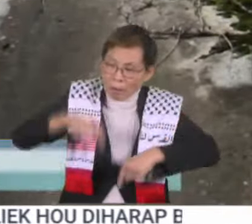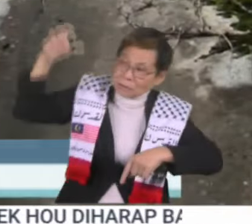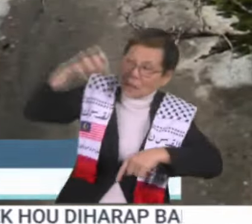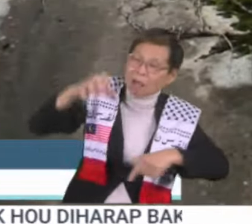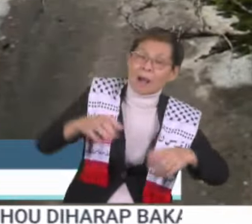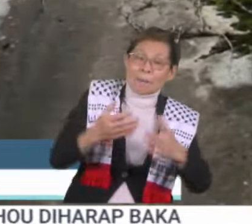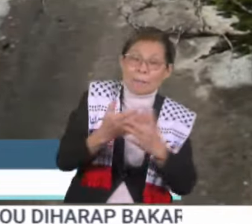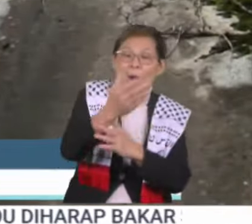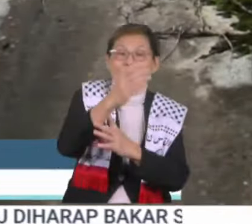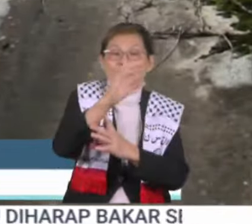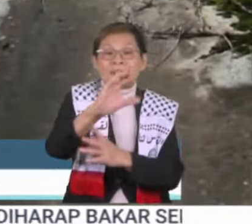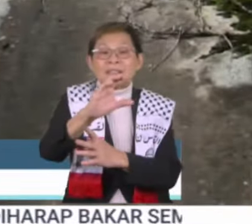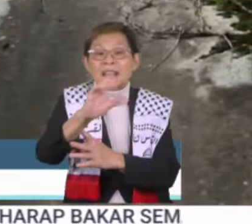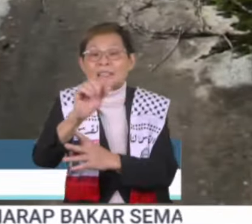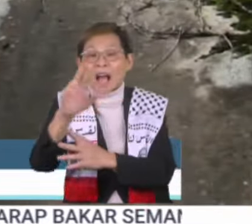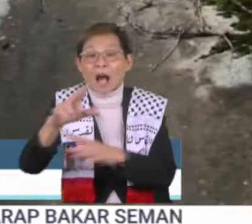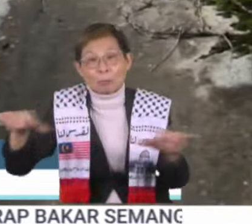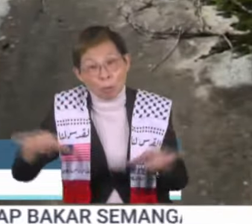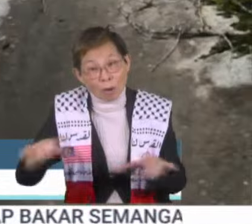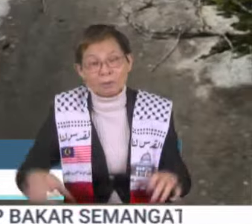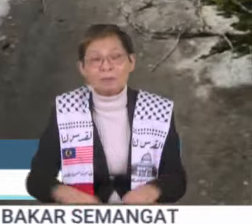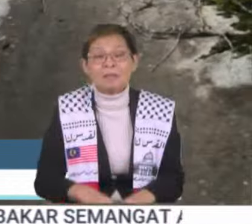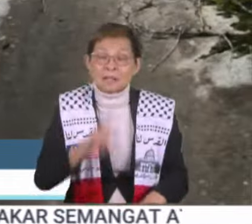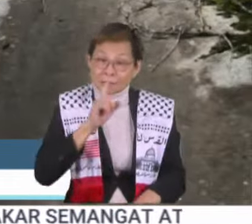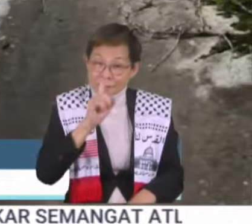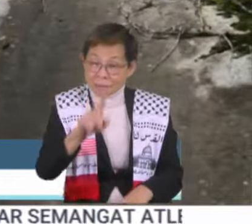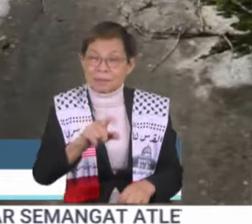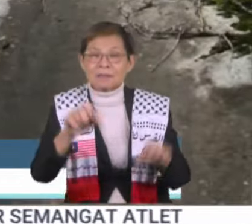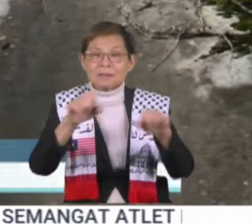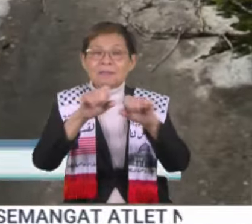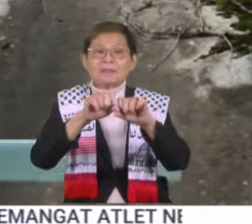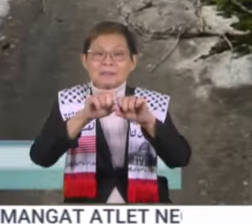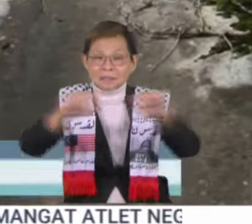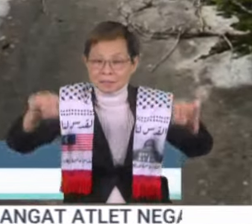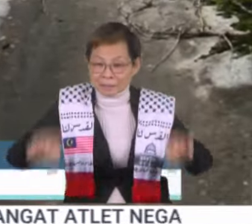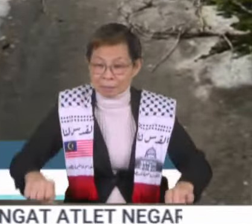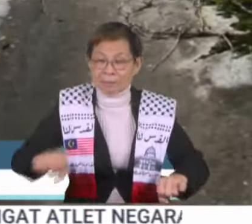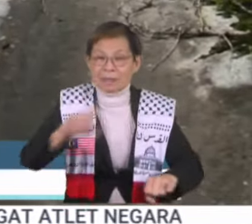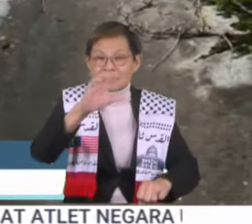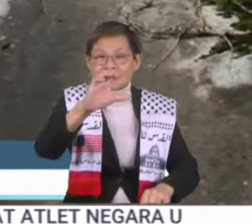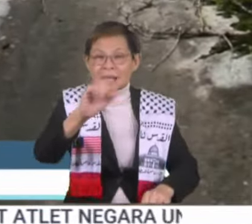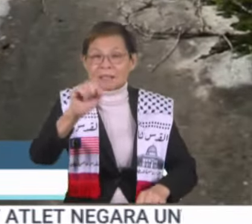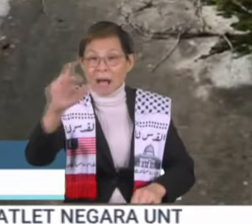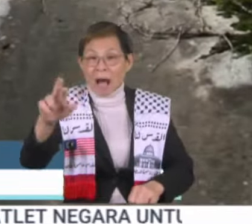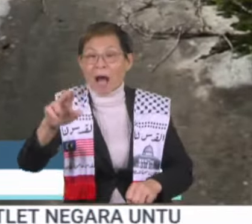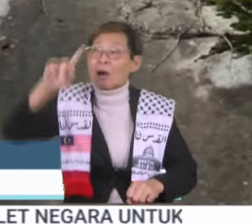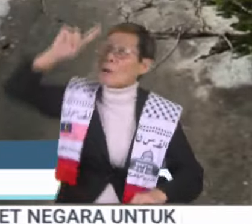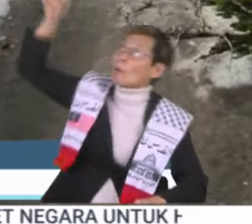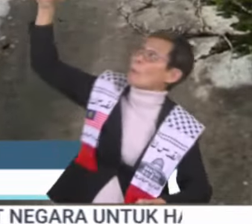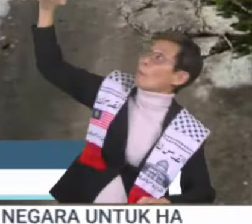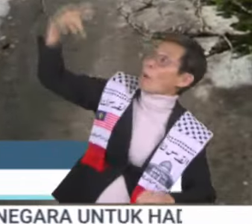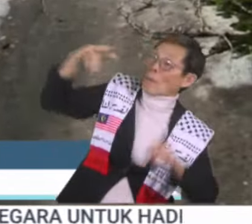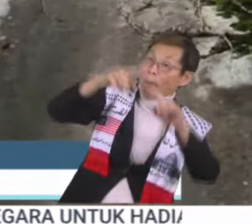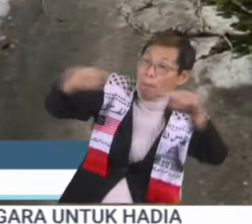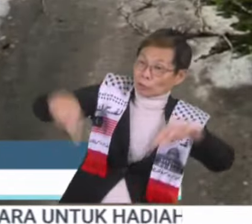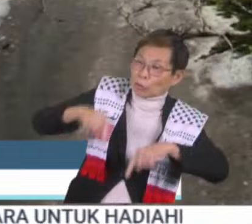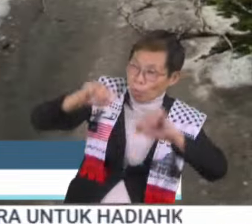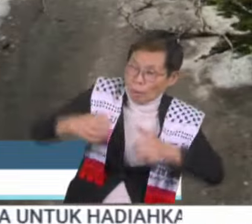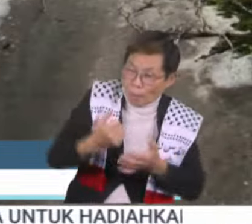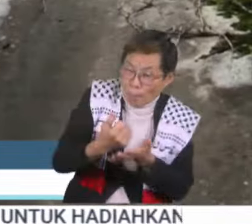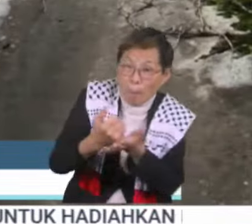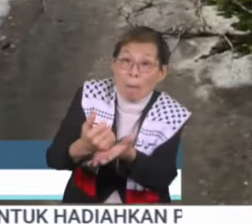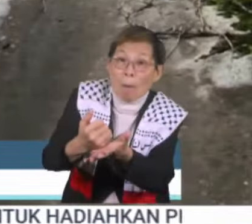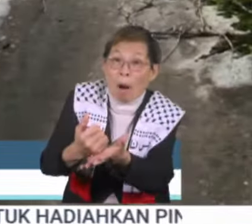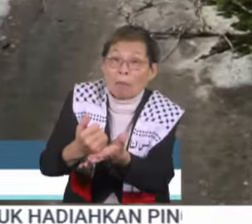telah dijalankan. Dia sebenarnya sistem CSR solar ini dapat membantu pihak bomba